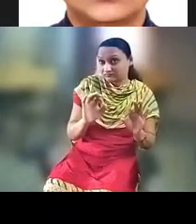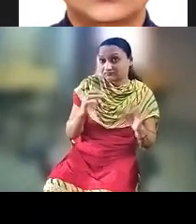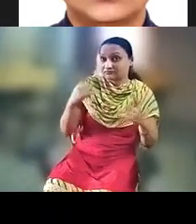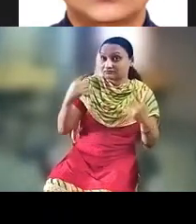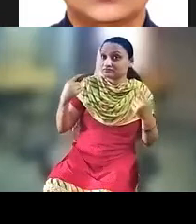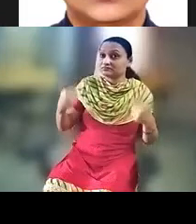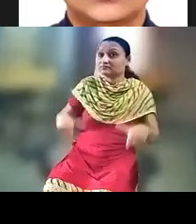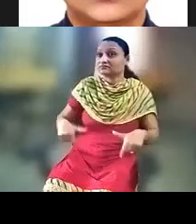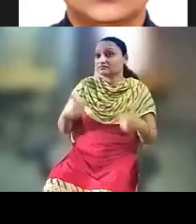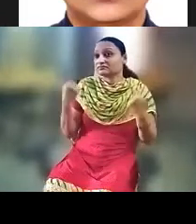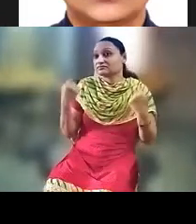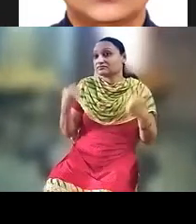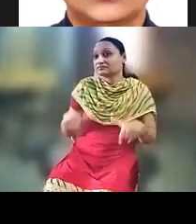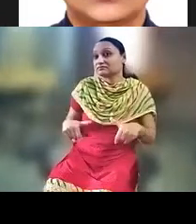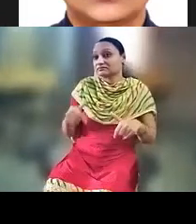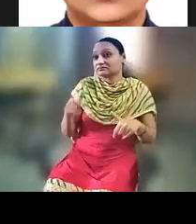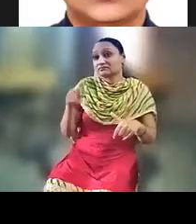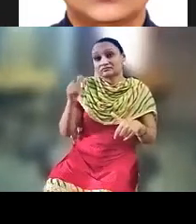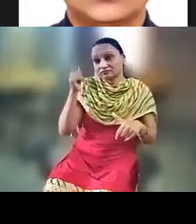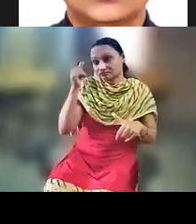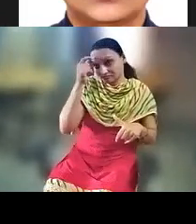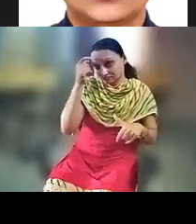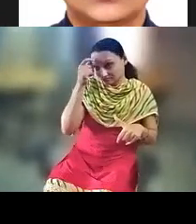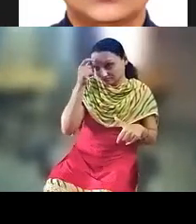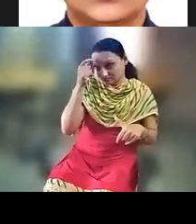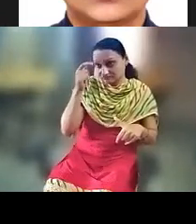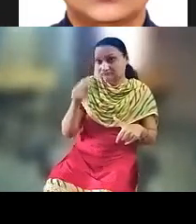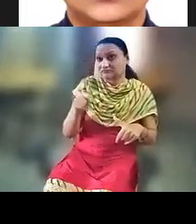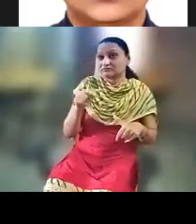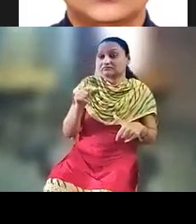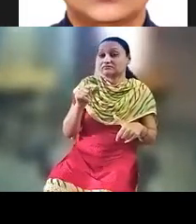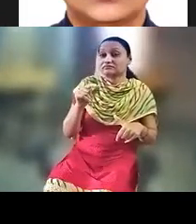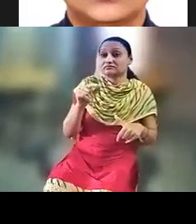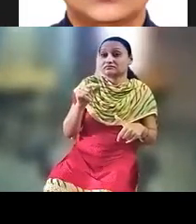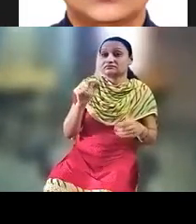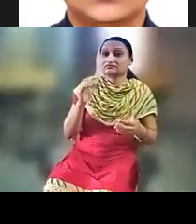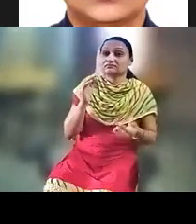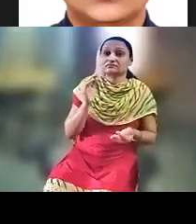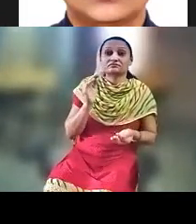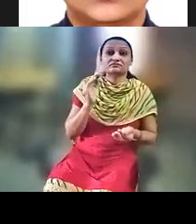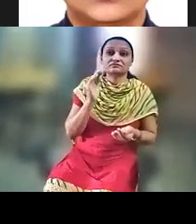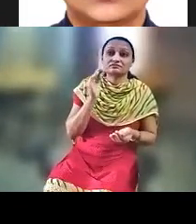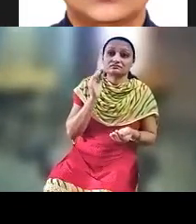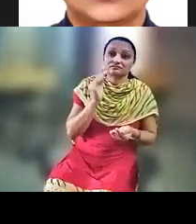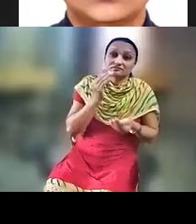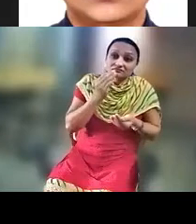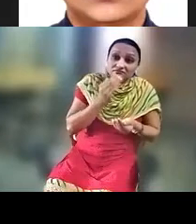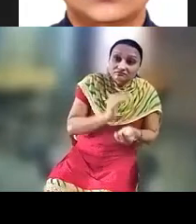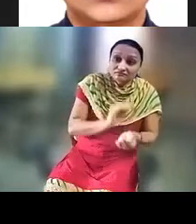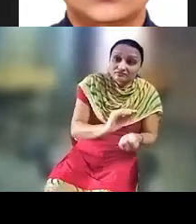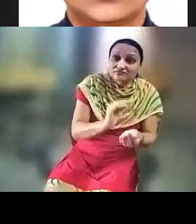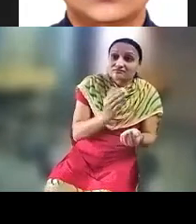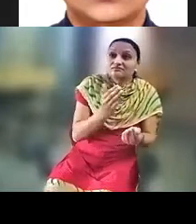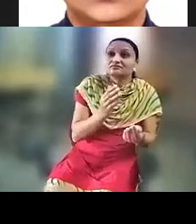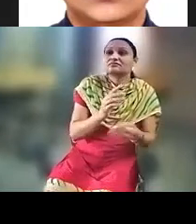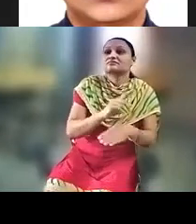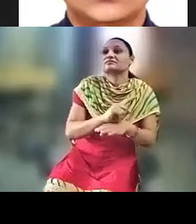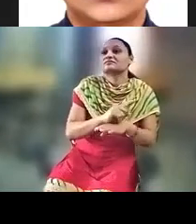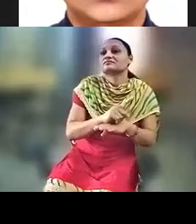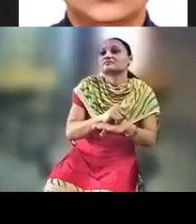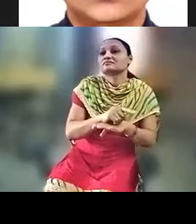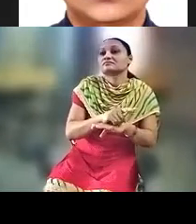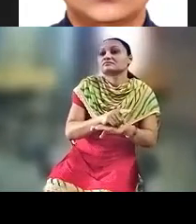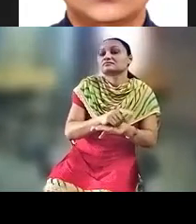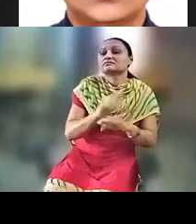बेबीज, चिल्ड्रन विदाउट हेल्थ इंश्योरेंस। हमारे यहाँ भारत में हेल्थ इंश्योरेंस का कॉन्सेप्ट ही नहीं है। चाइल्ड एंड टीन